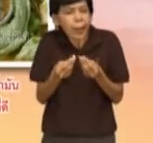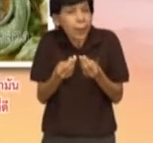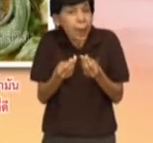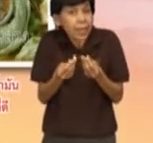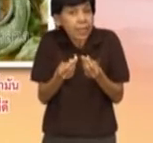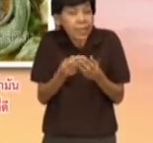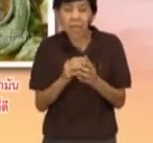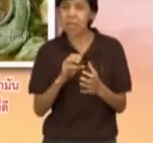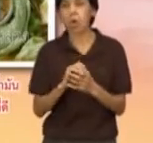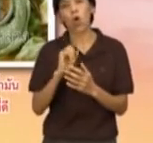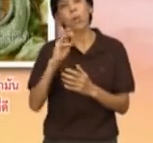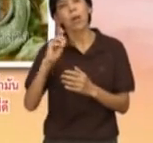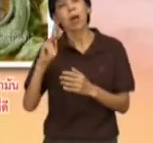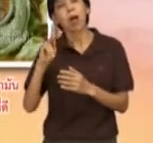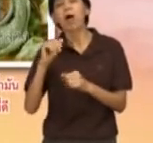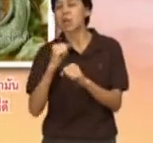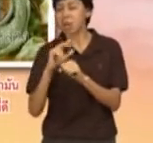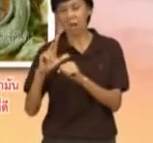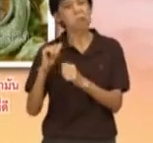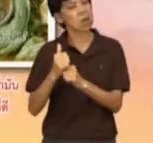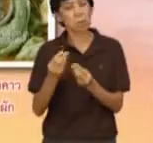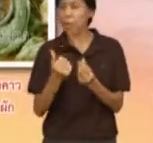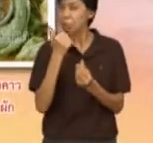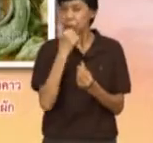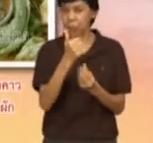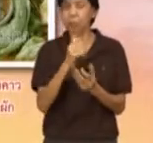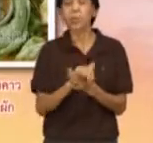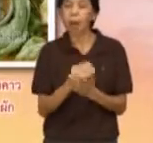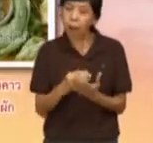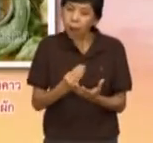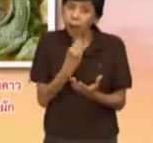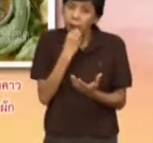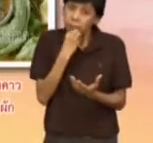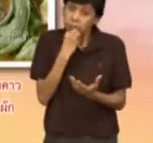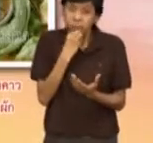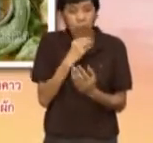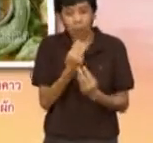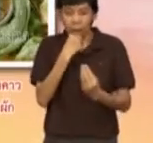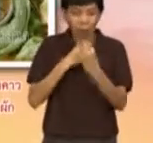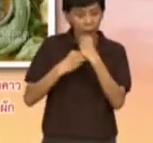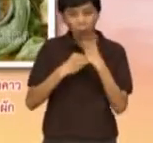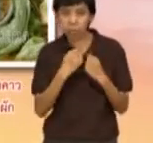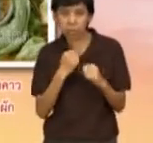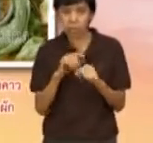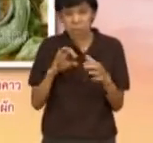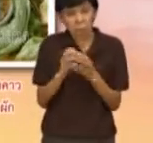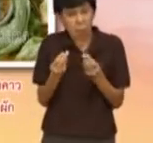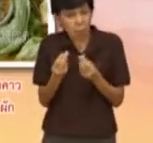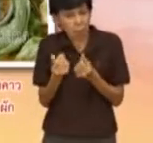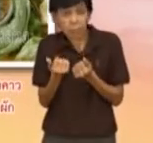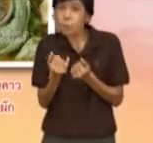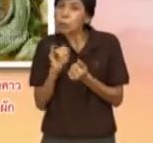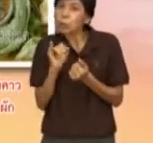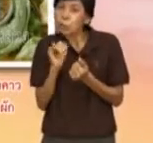ว่าโอเมก้า3ซึ่งเป็นตัวไขมันที่ดีค่ะจะช่วยต้านไขมันจากไข่